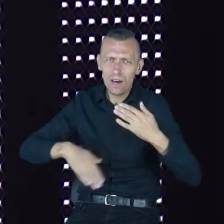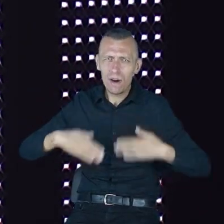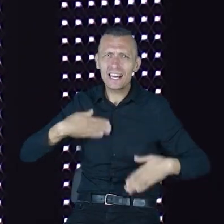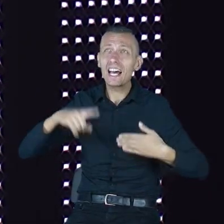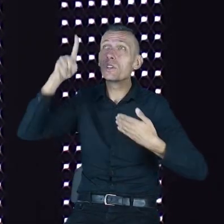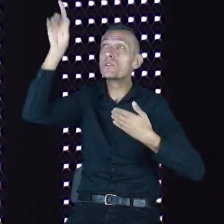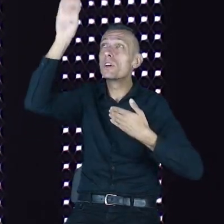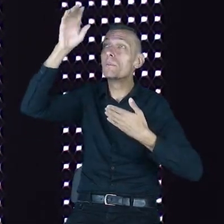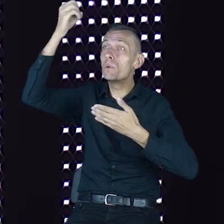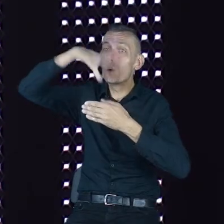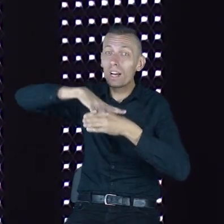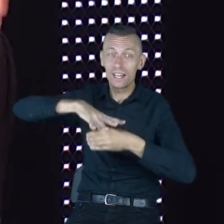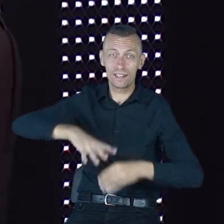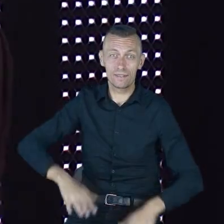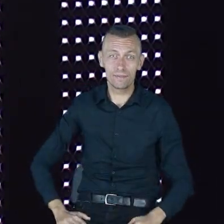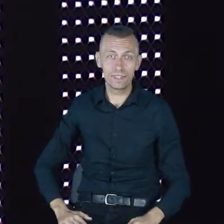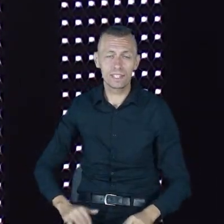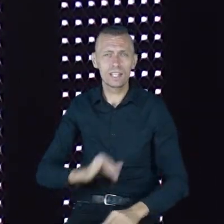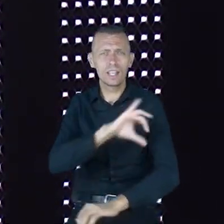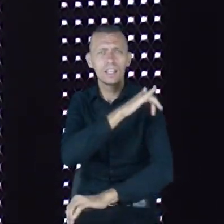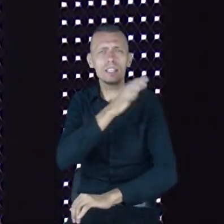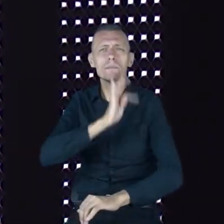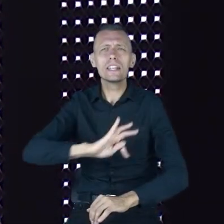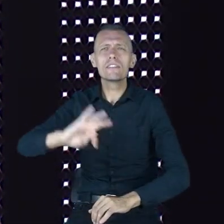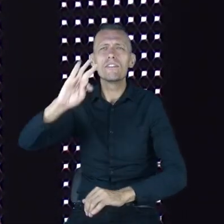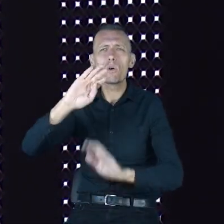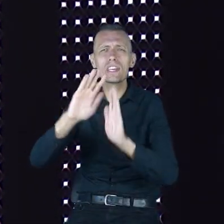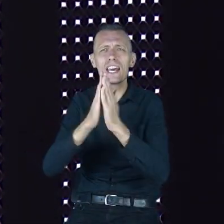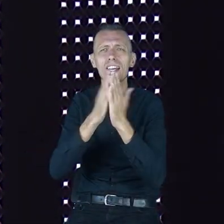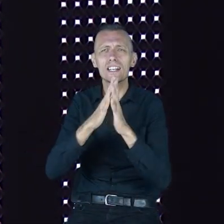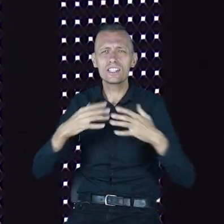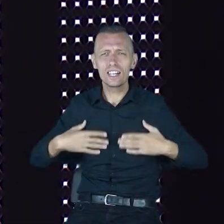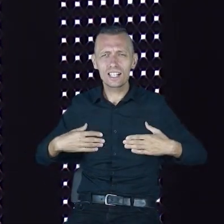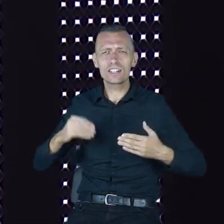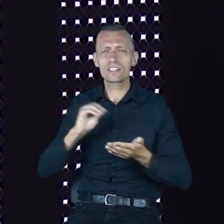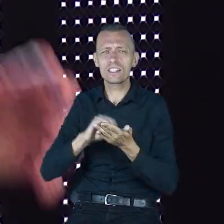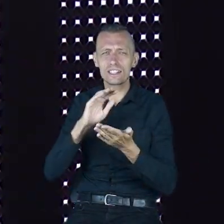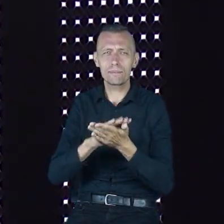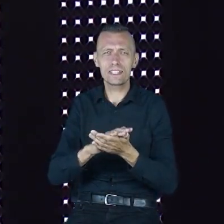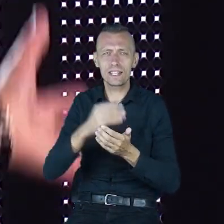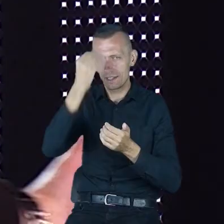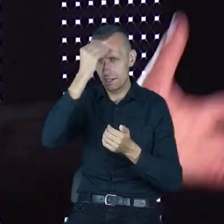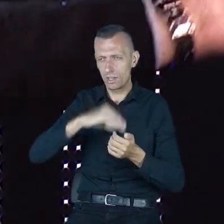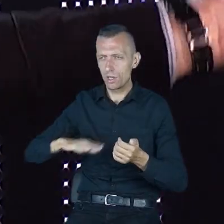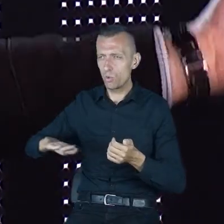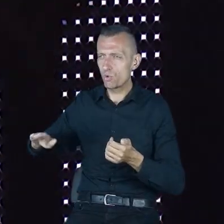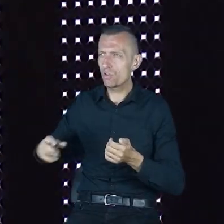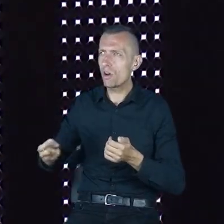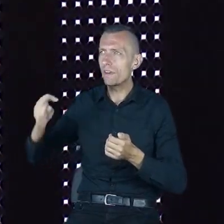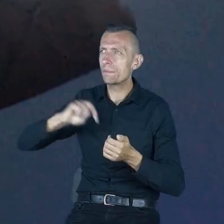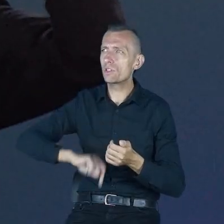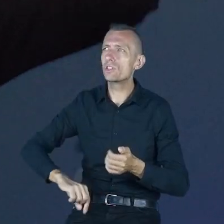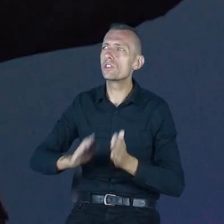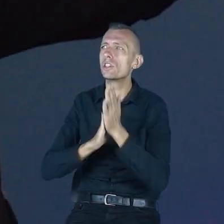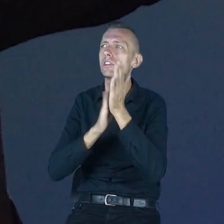zapisane jest w Księdze Życia. Nawet nie to, że demony z krzykiem uciekają. Uczniowie oczywiście przyszli i przechwalali się Jezusowi: Panie,